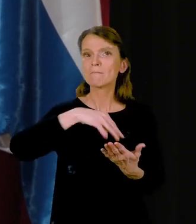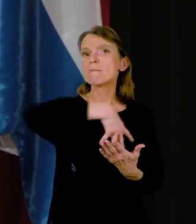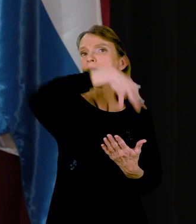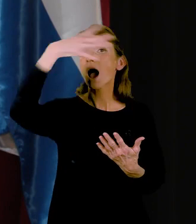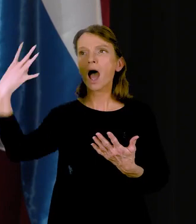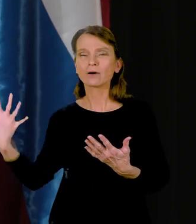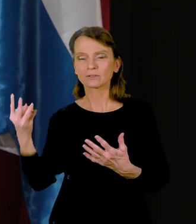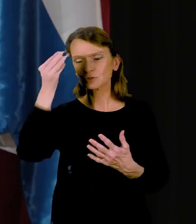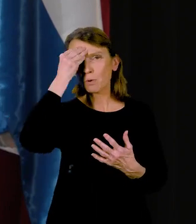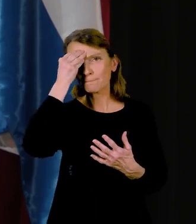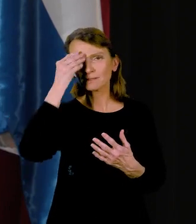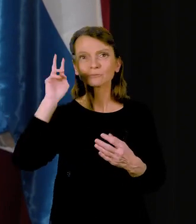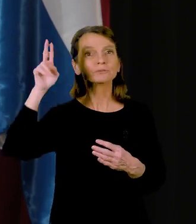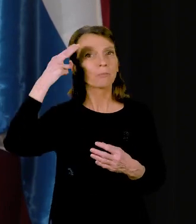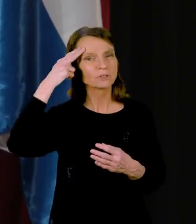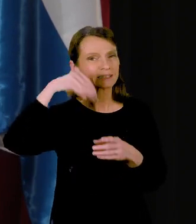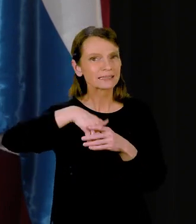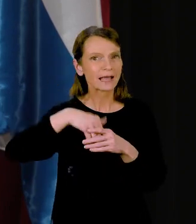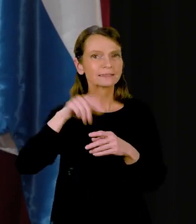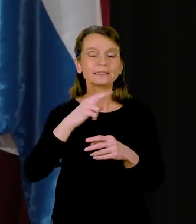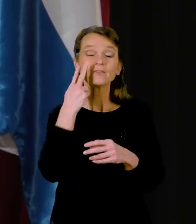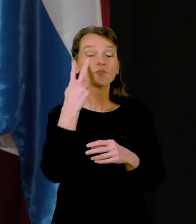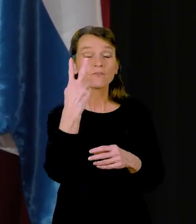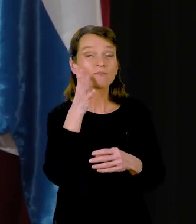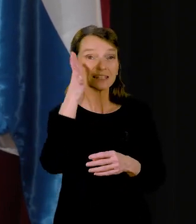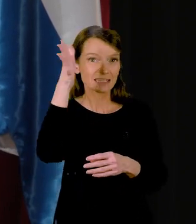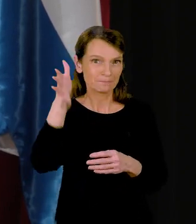mavrico spominov, spoznanj in vizij.